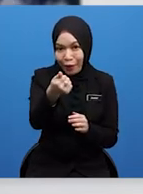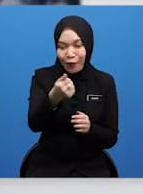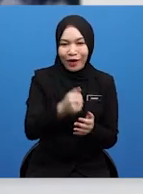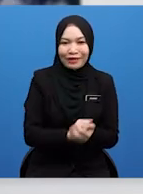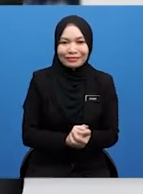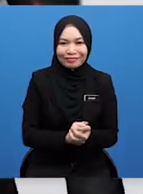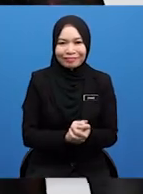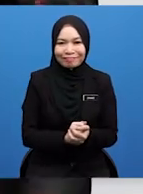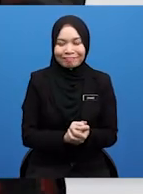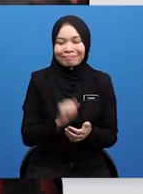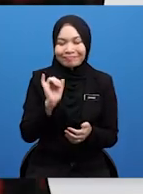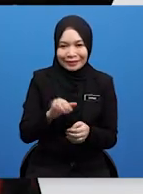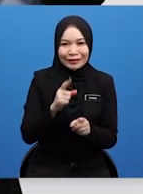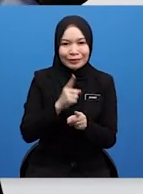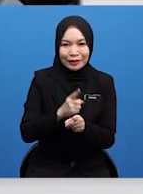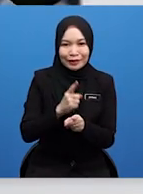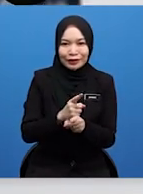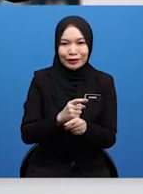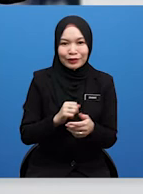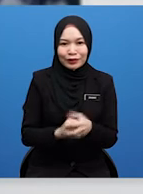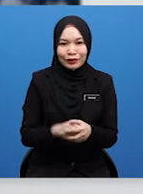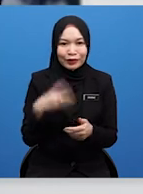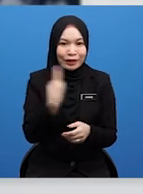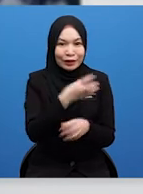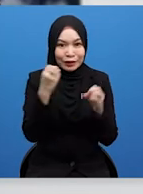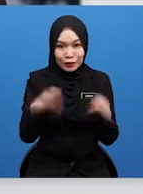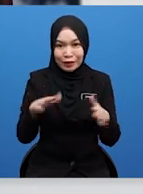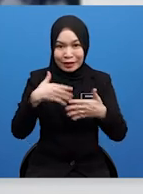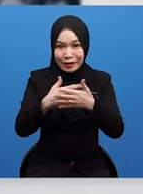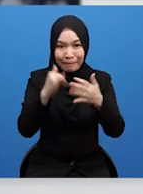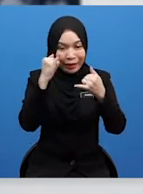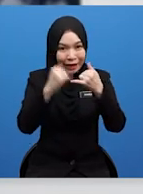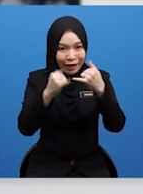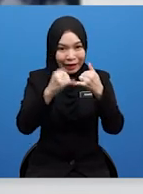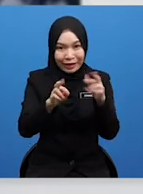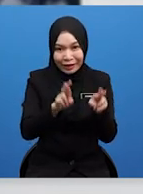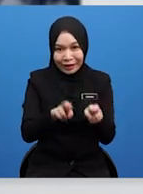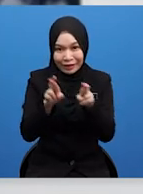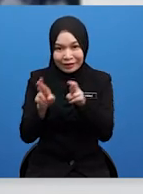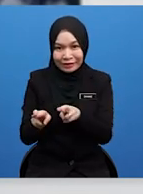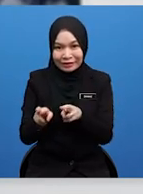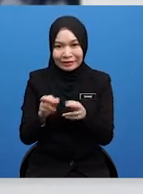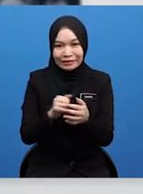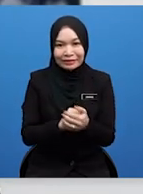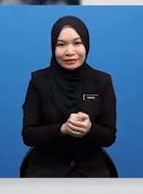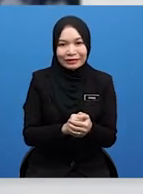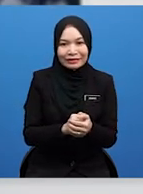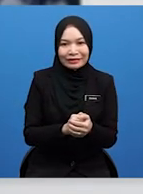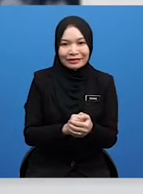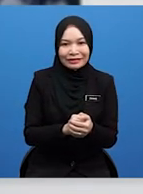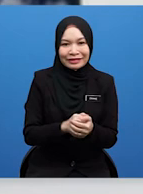masing-masing betul segar inapay dalam sedang tak sedap itu plafon sampai ke pengunjung rancangan opening kaldu ayam